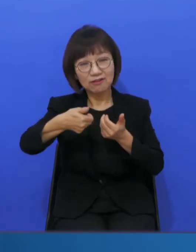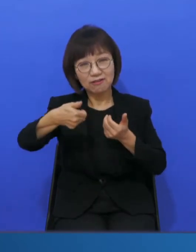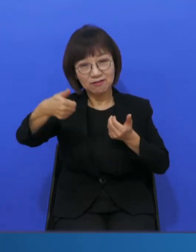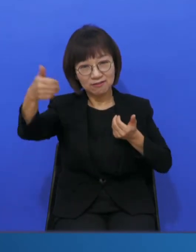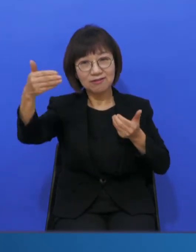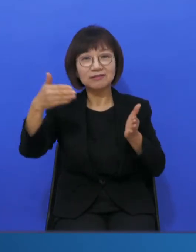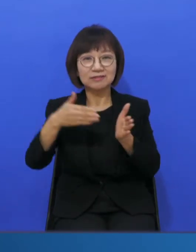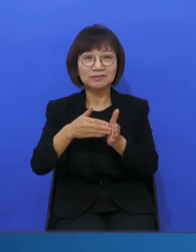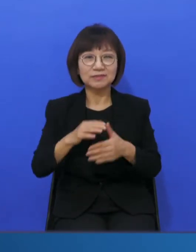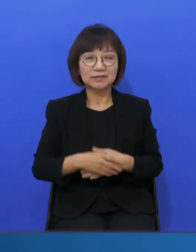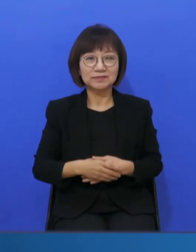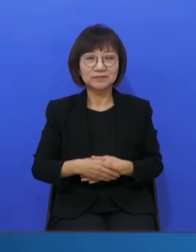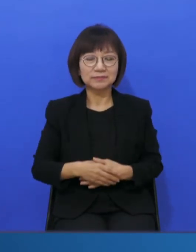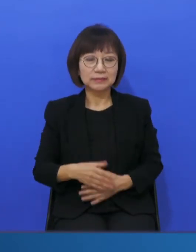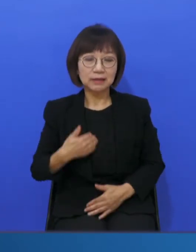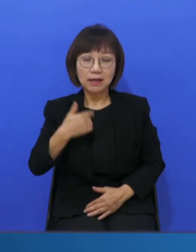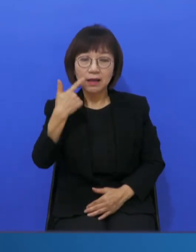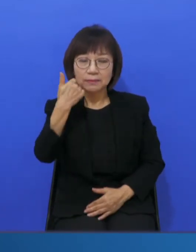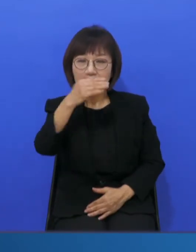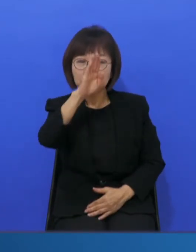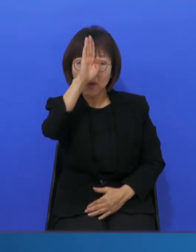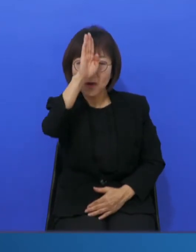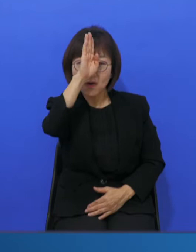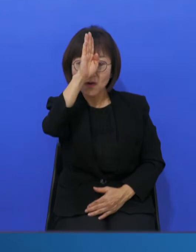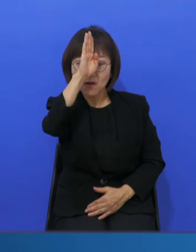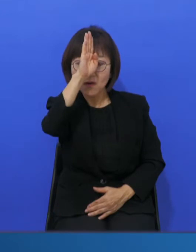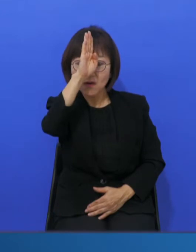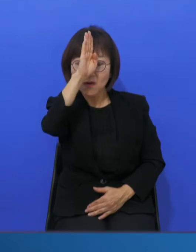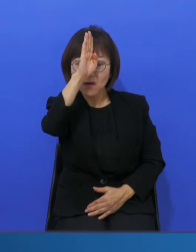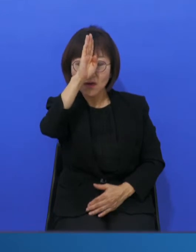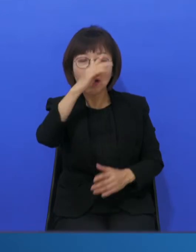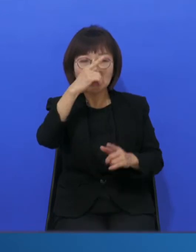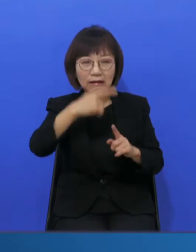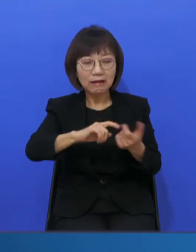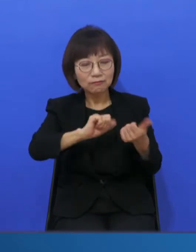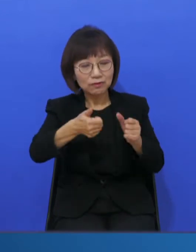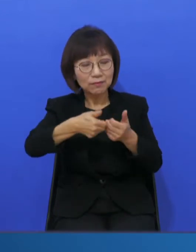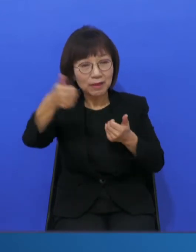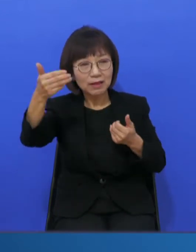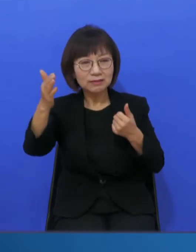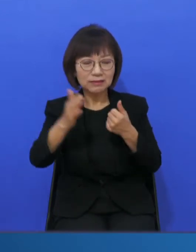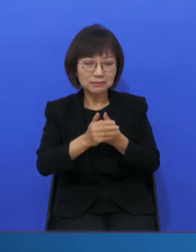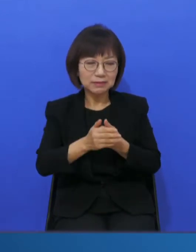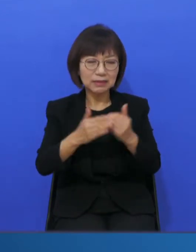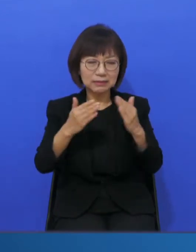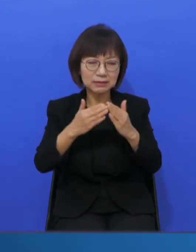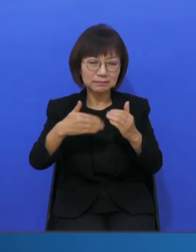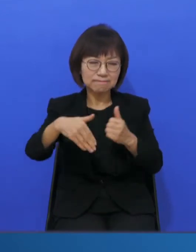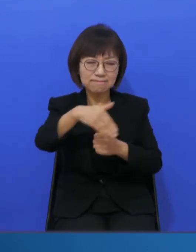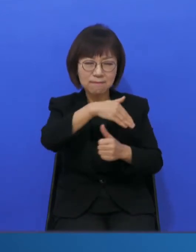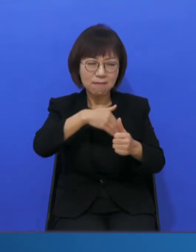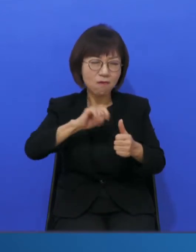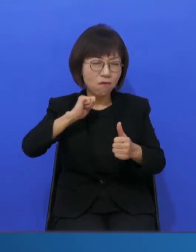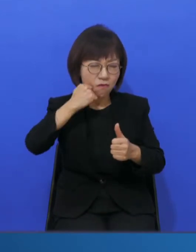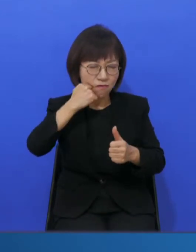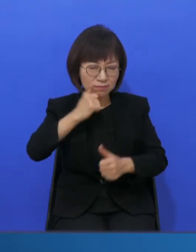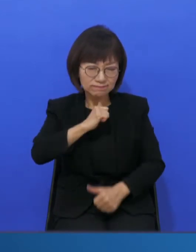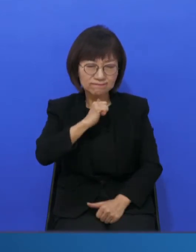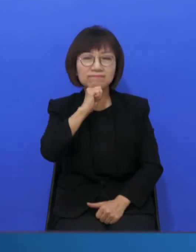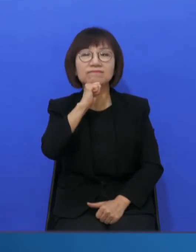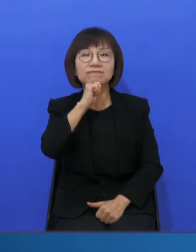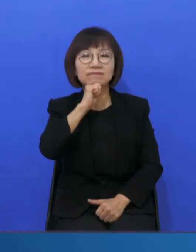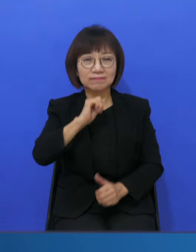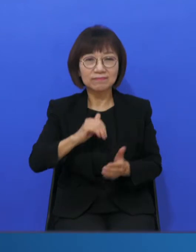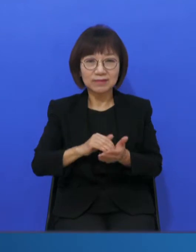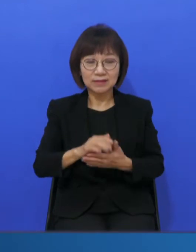old. 아프다 돌아가셨으니까 가정을 어렵게 만들어놨죠. And because he passed away after being sick, it made it very difficult for our